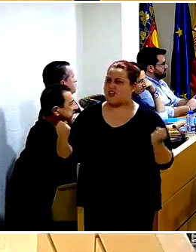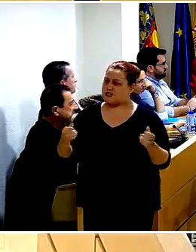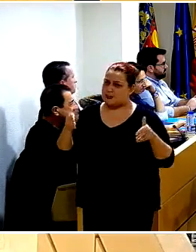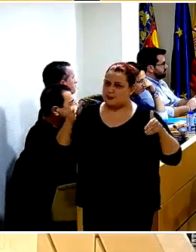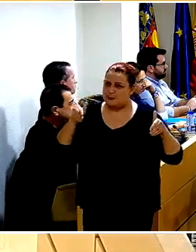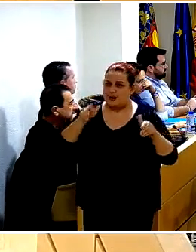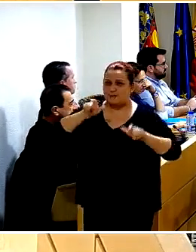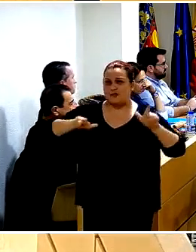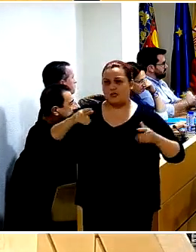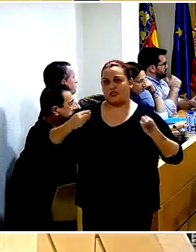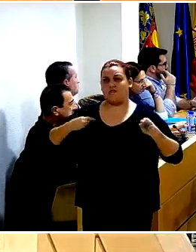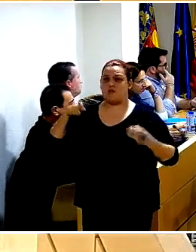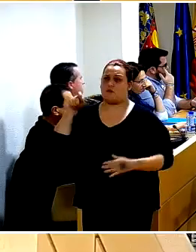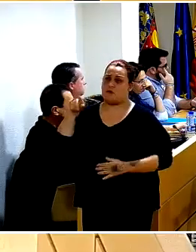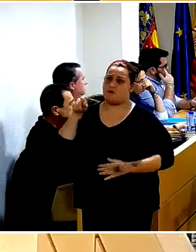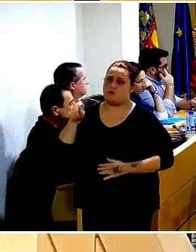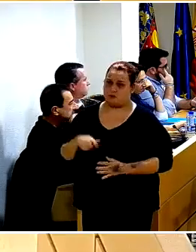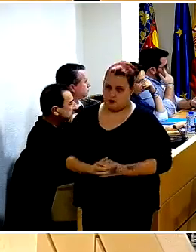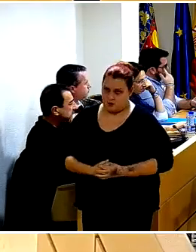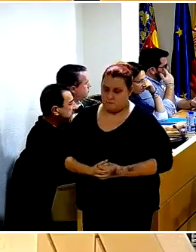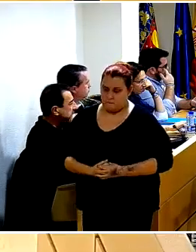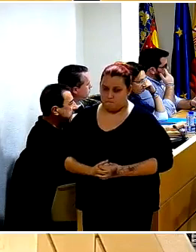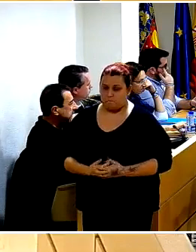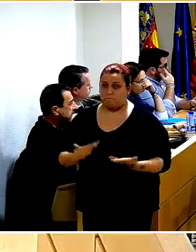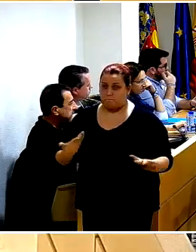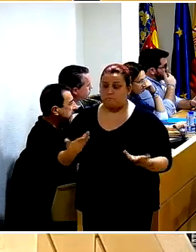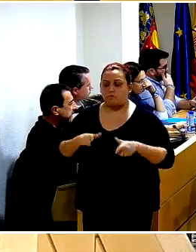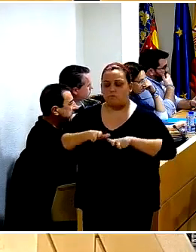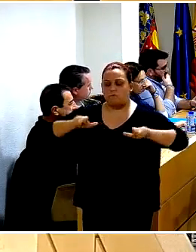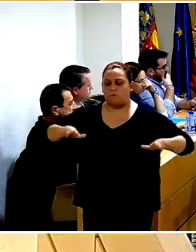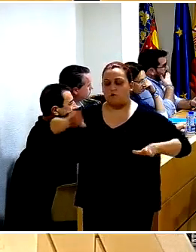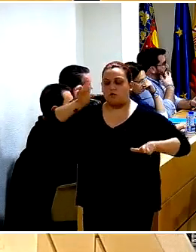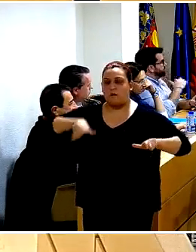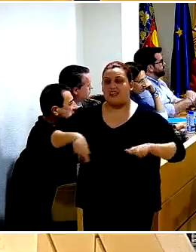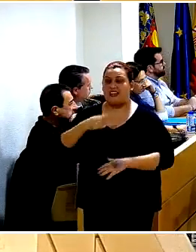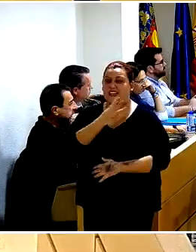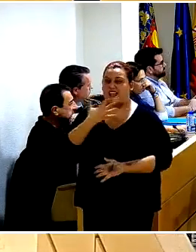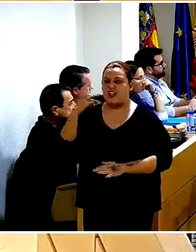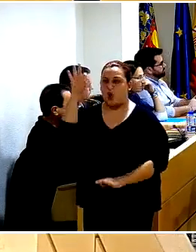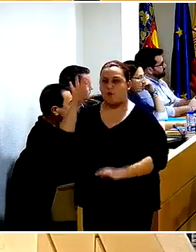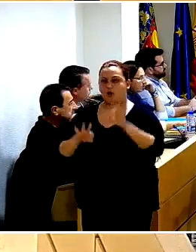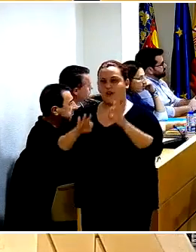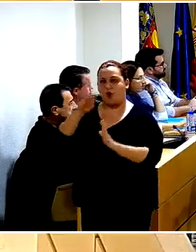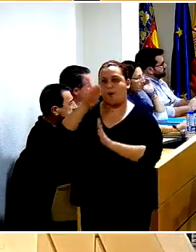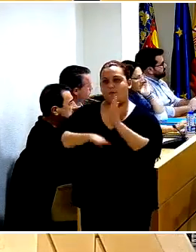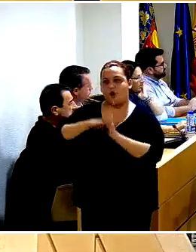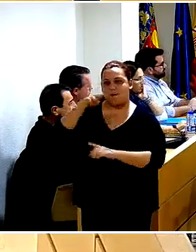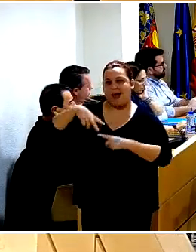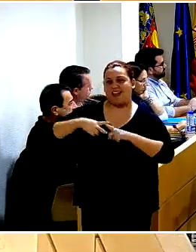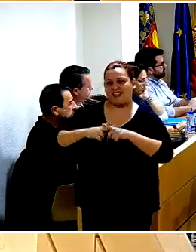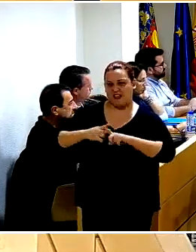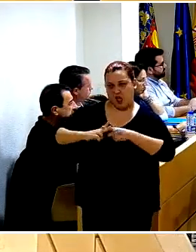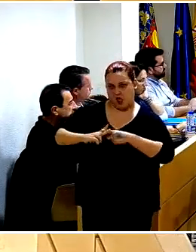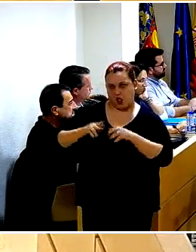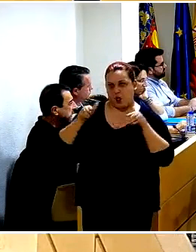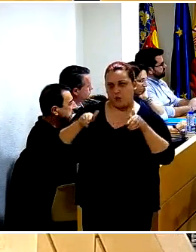als paiportins i paiportines. Hem incrementat un 35% el programa de tallers per a persones majors